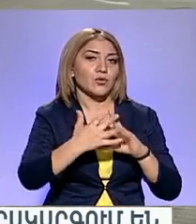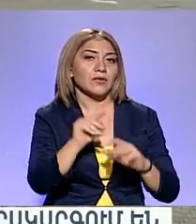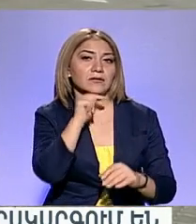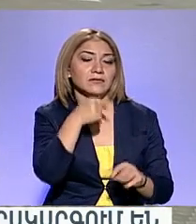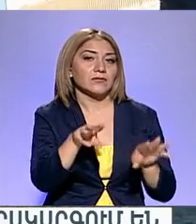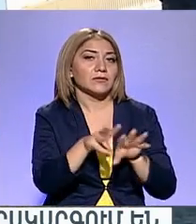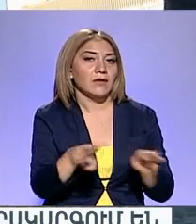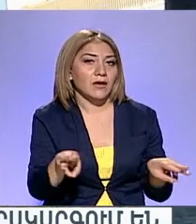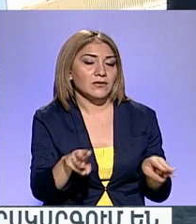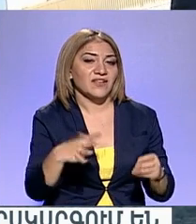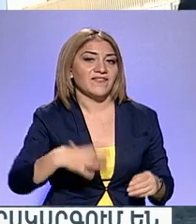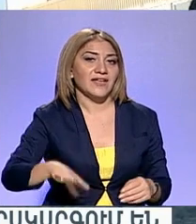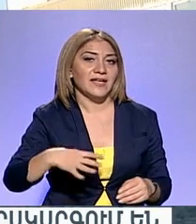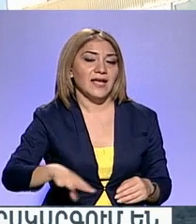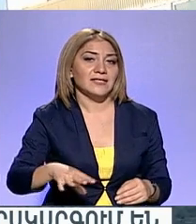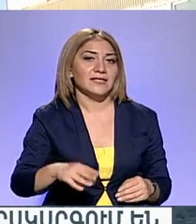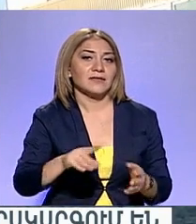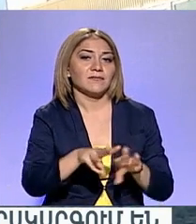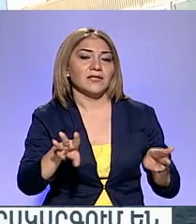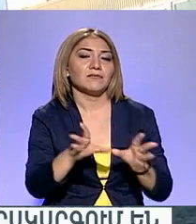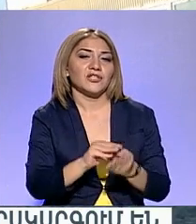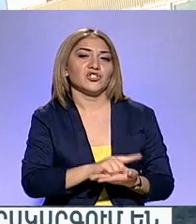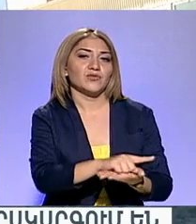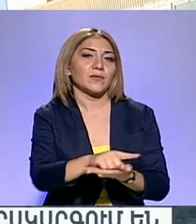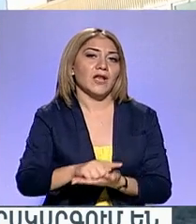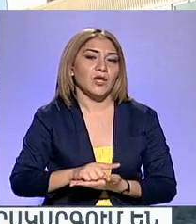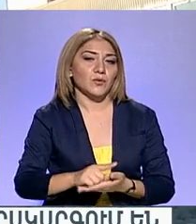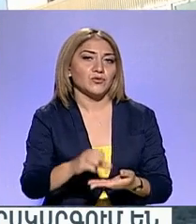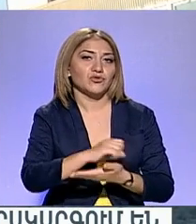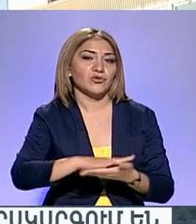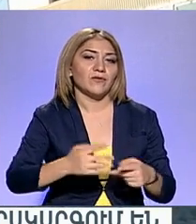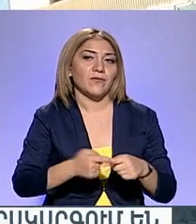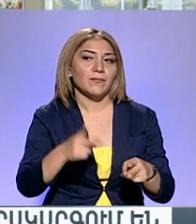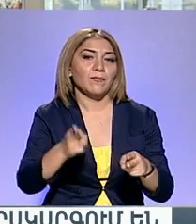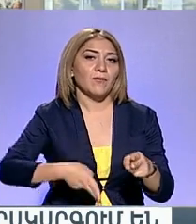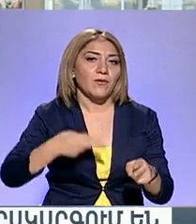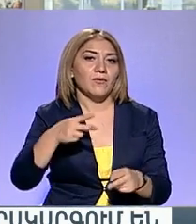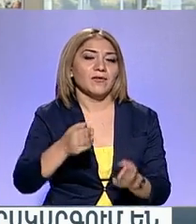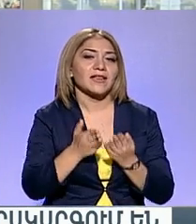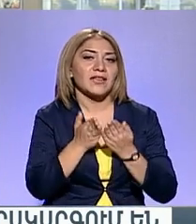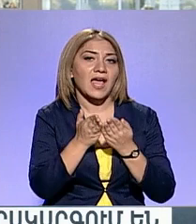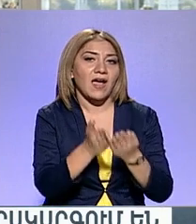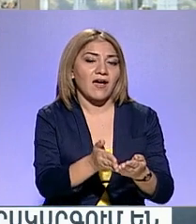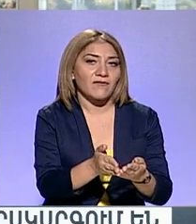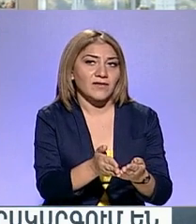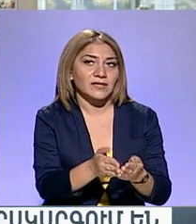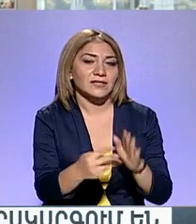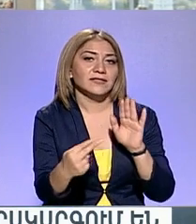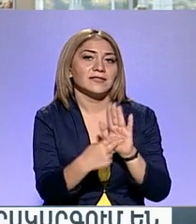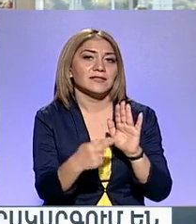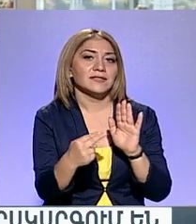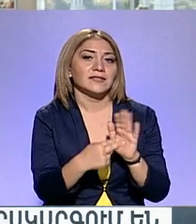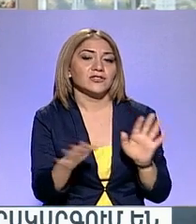գյուղատնտեսության նախարարությունները վրացի գործընկերների հետ շարունակում են բանակցությունները, որպեսզի երկար թողային և լաստանավային փոխադրումների